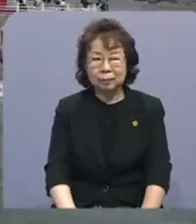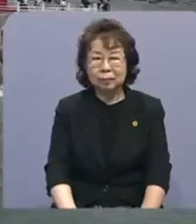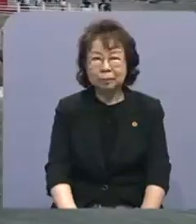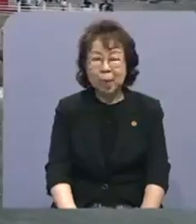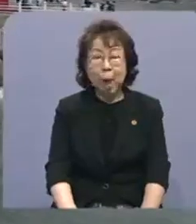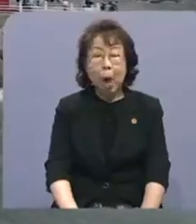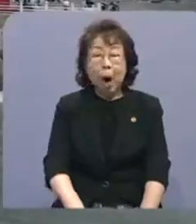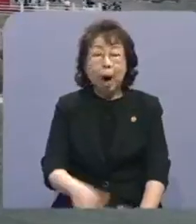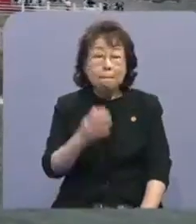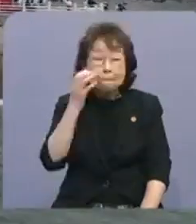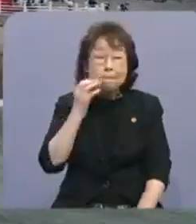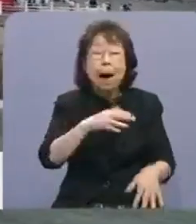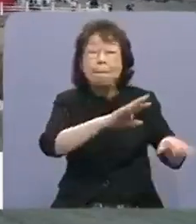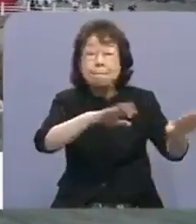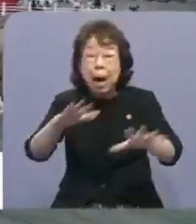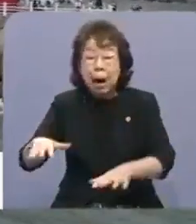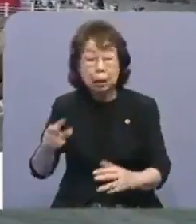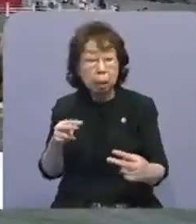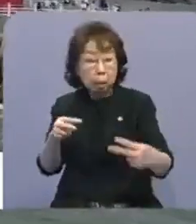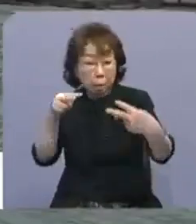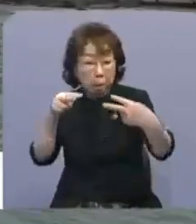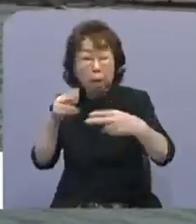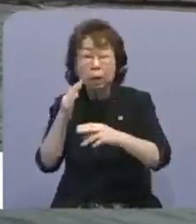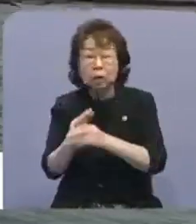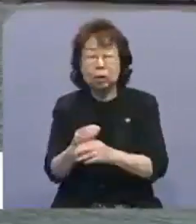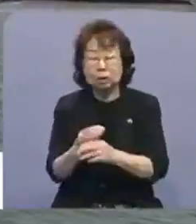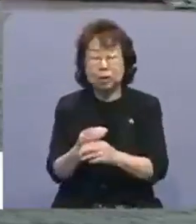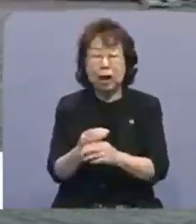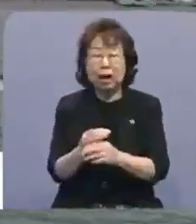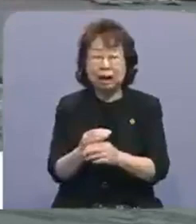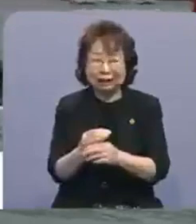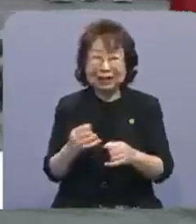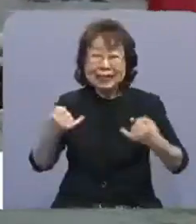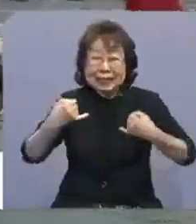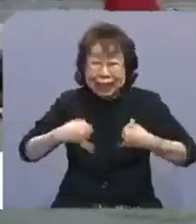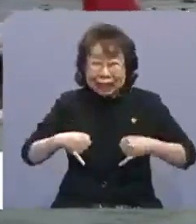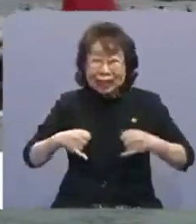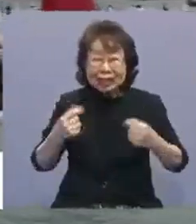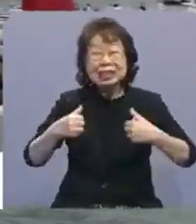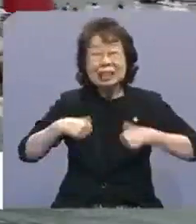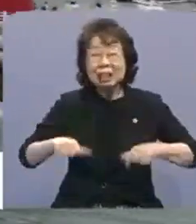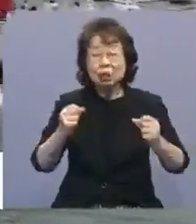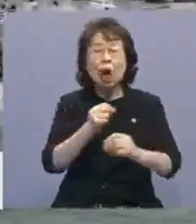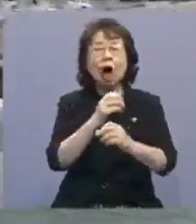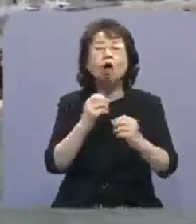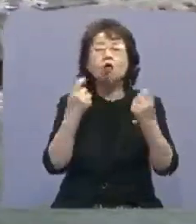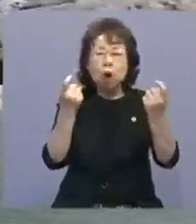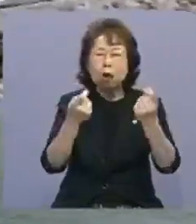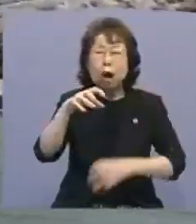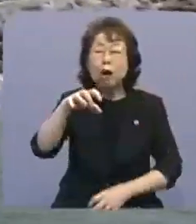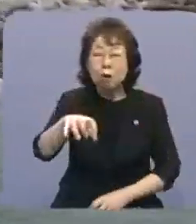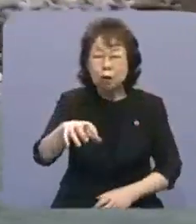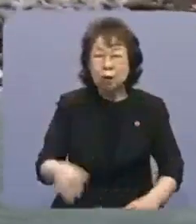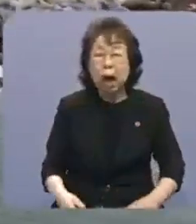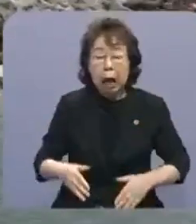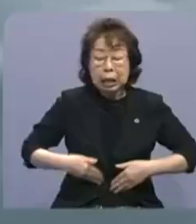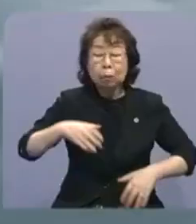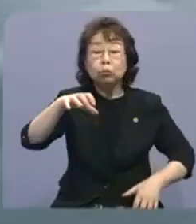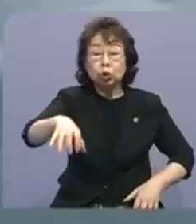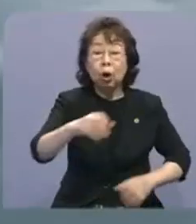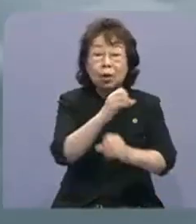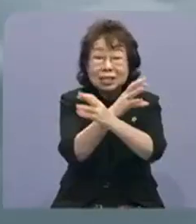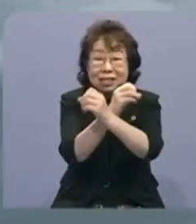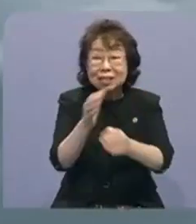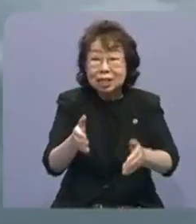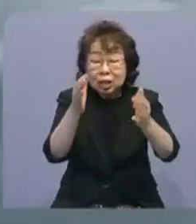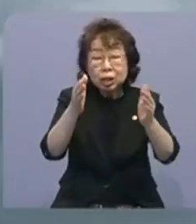짙푸른 바다를 배경으로 마주보고 서 있는 쌍둥이 등대. 청사포의 대표 관광 명소입니다. 그런데 남쪽에 있는 등대가